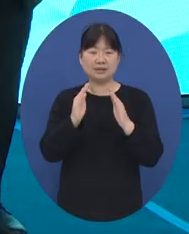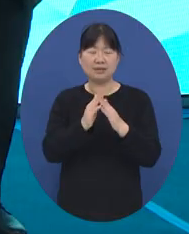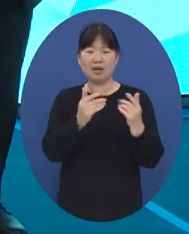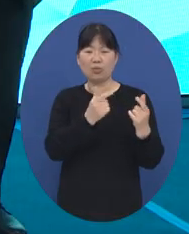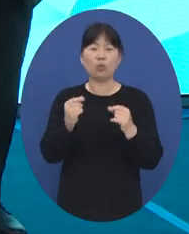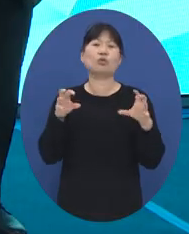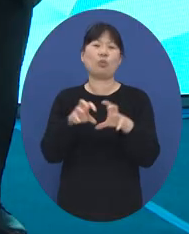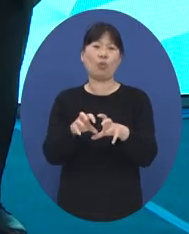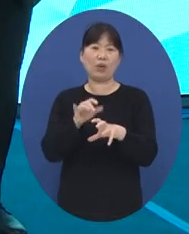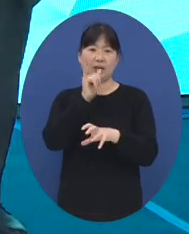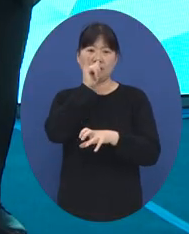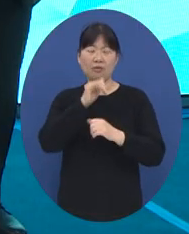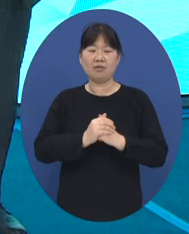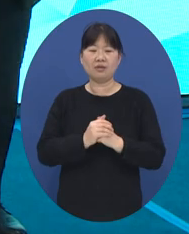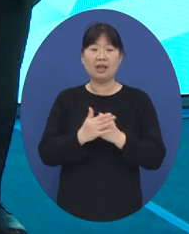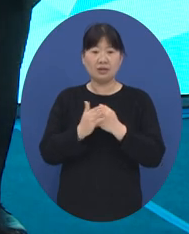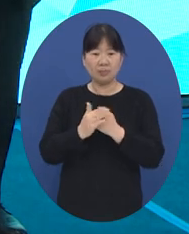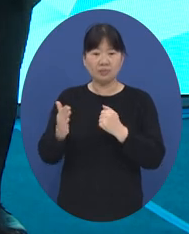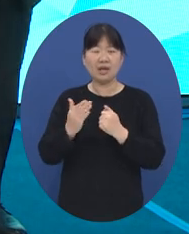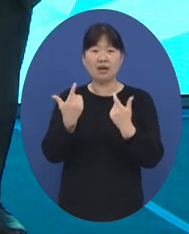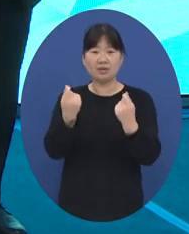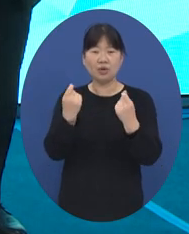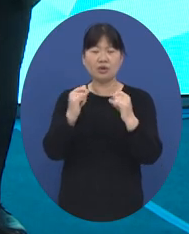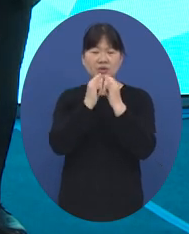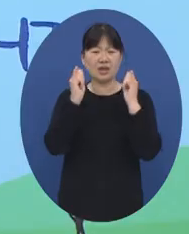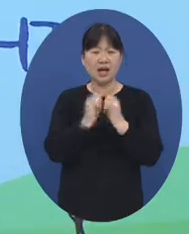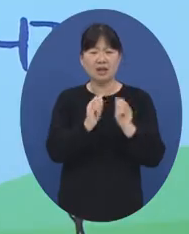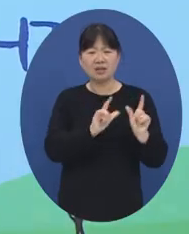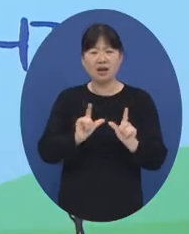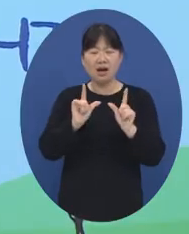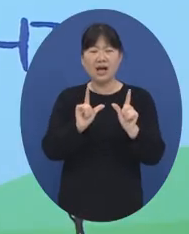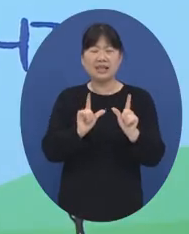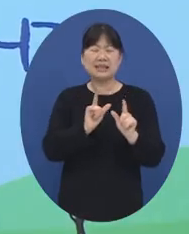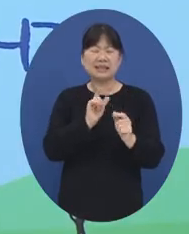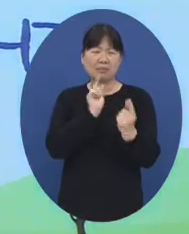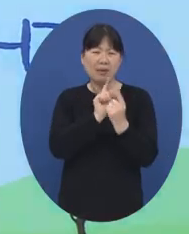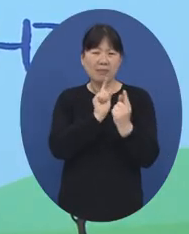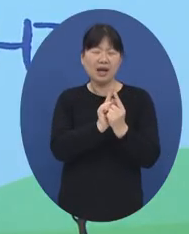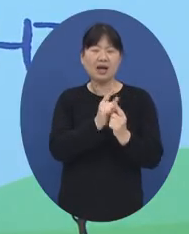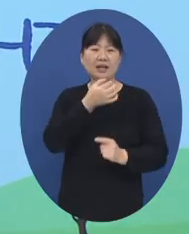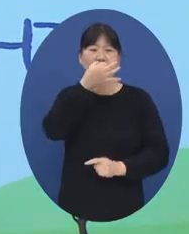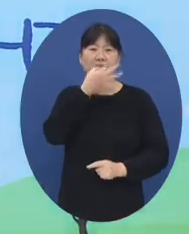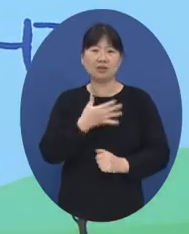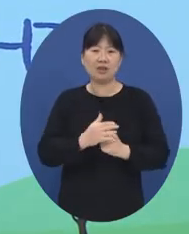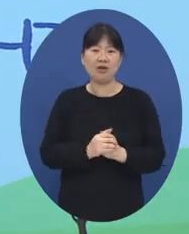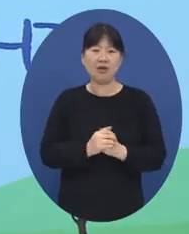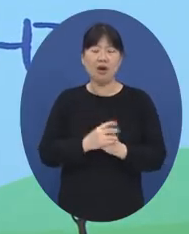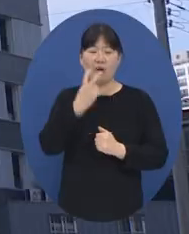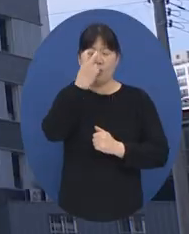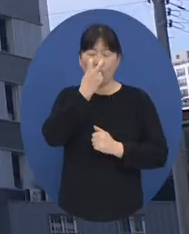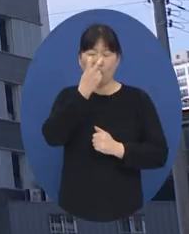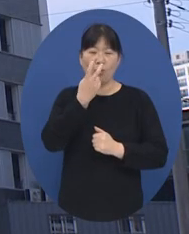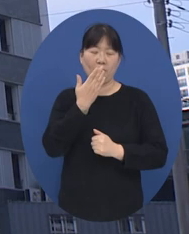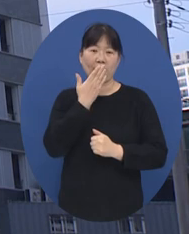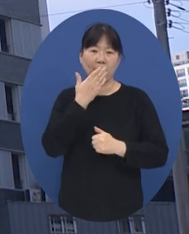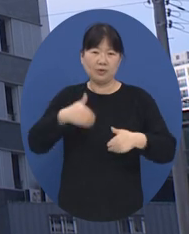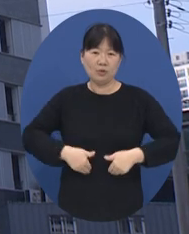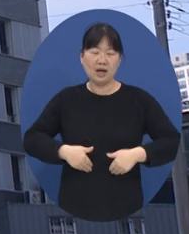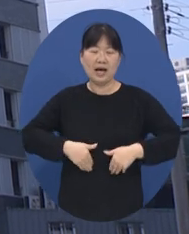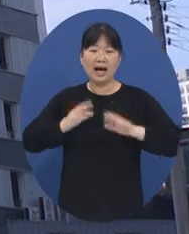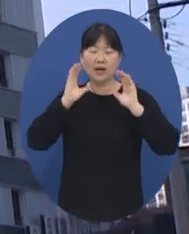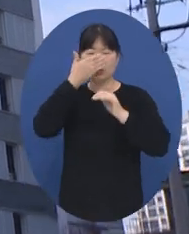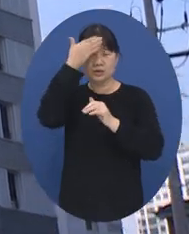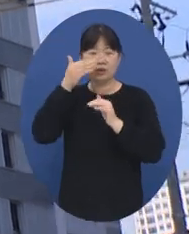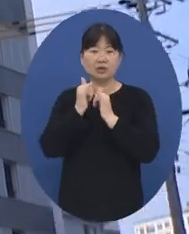살다든지. 현실은 그만큼 녹록지 않다는 얘기입니다. 이런 보호 종료 아동 청년들을 위한